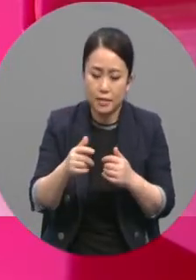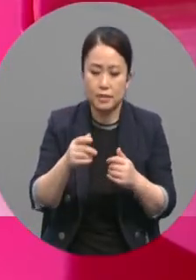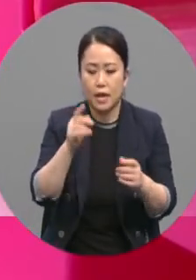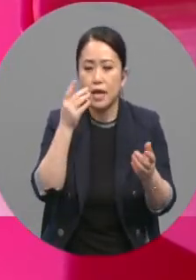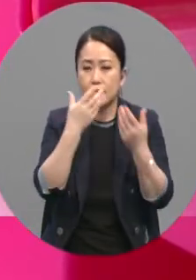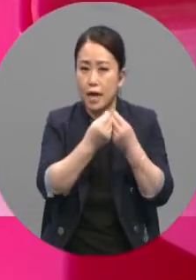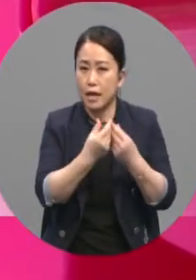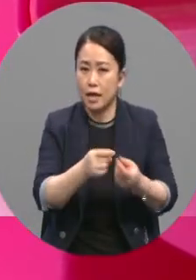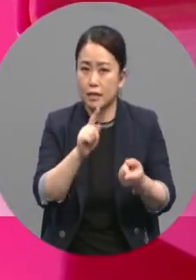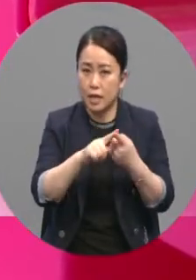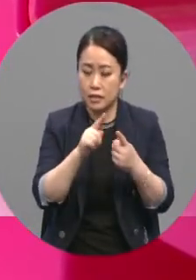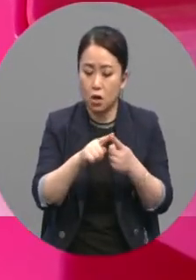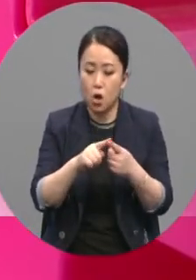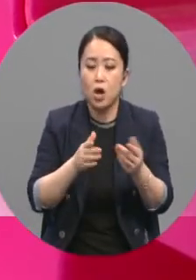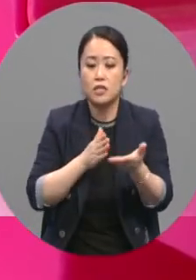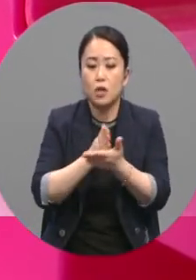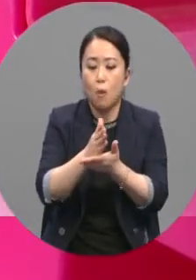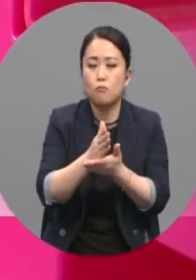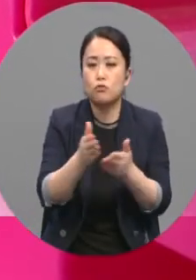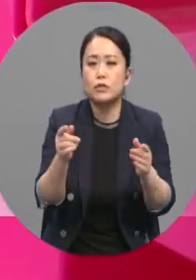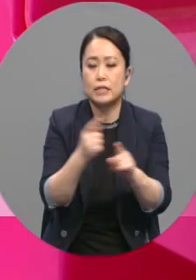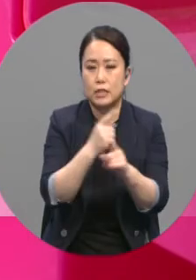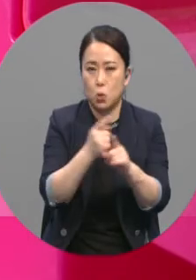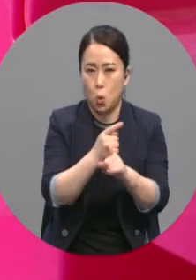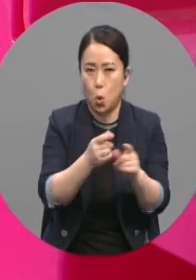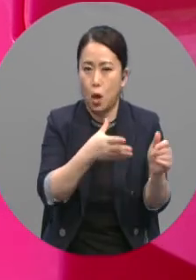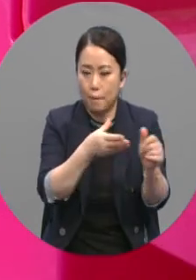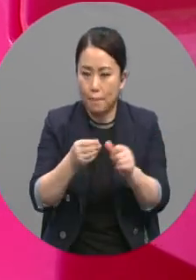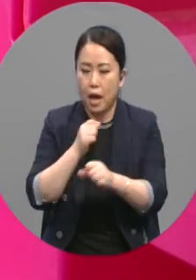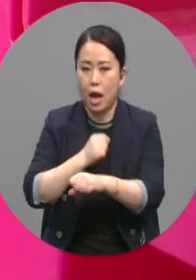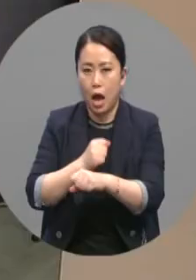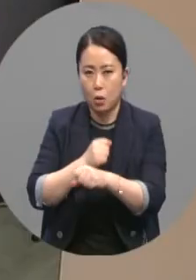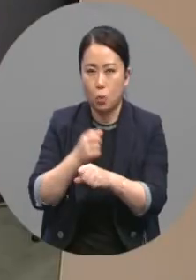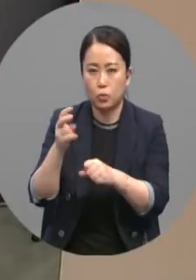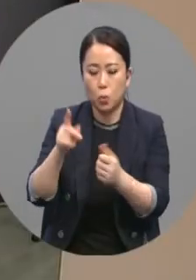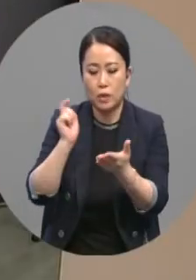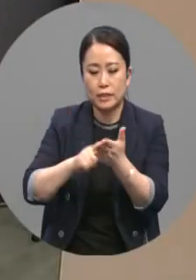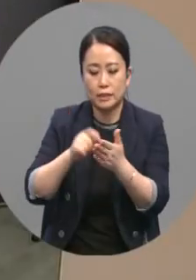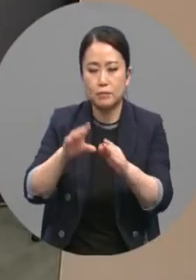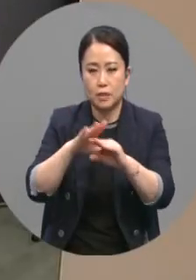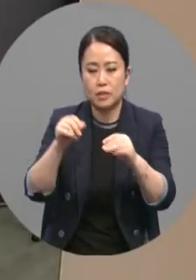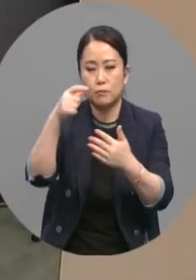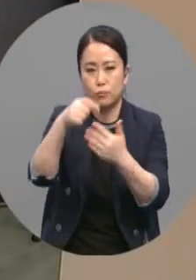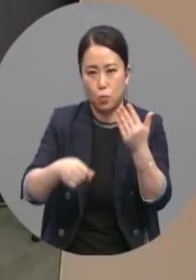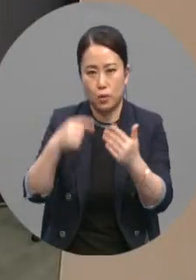제공하고 학대로 인해 가정에서 불리는 아동들을 응급처치 프로그램도 운영합니다